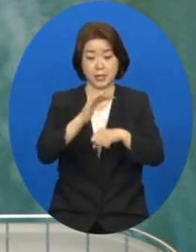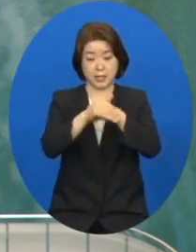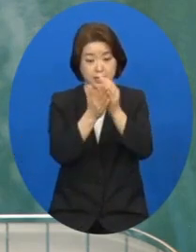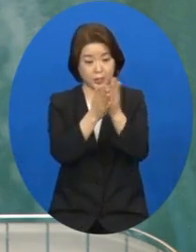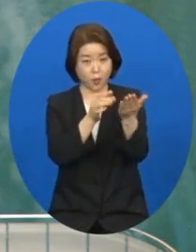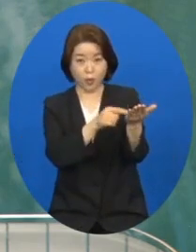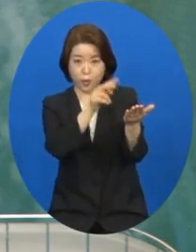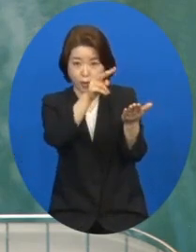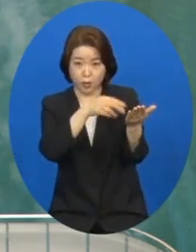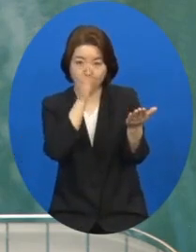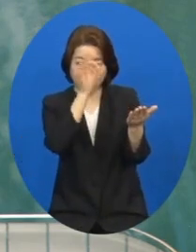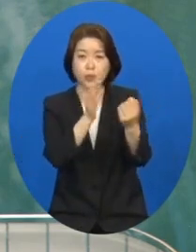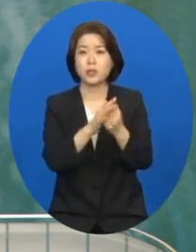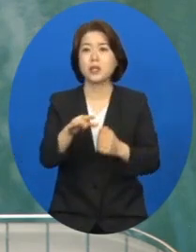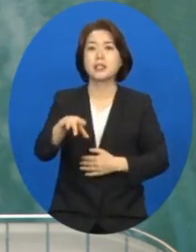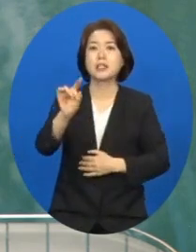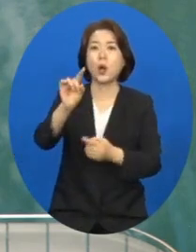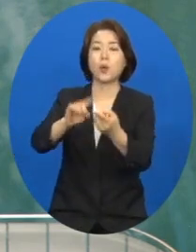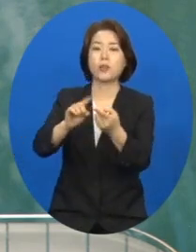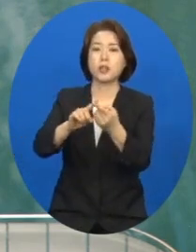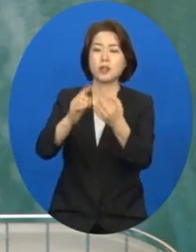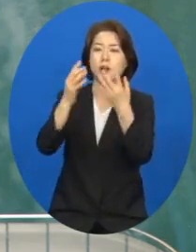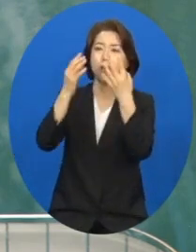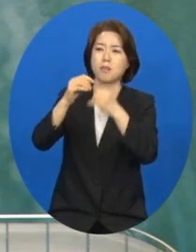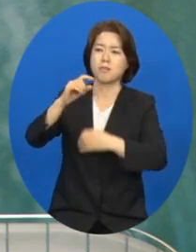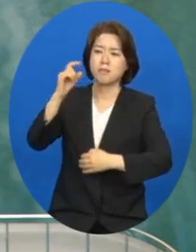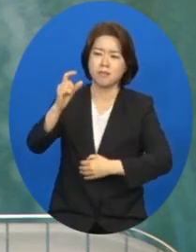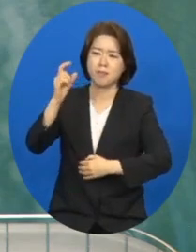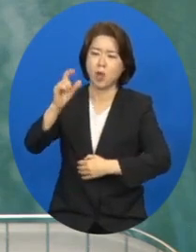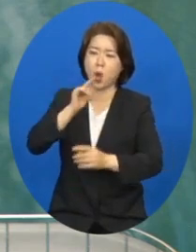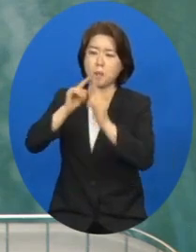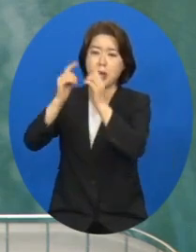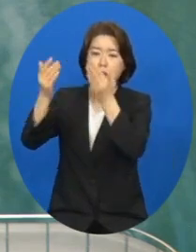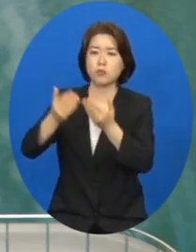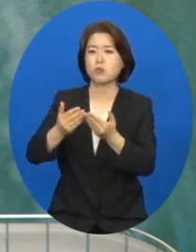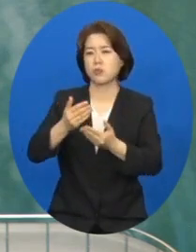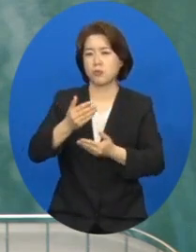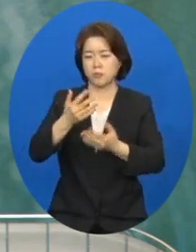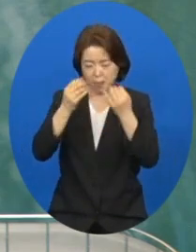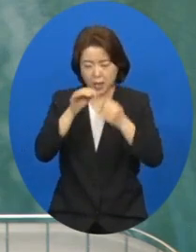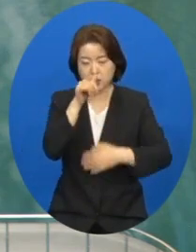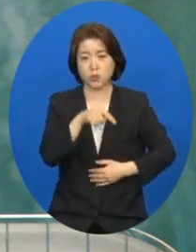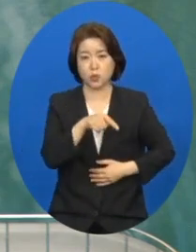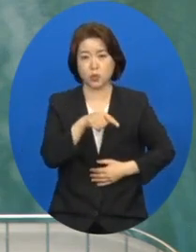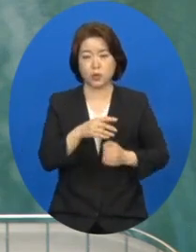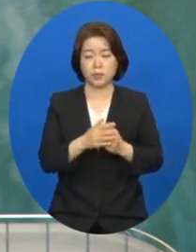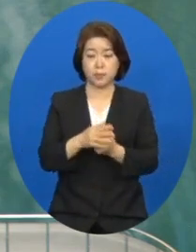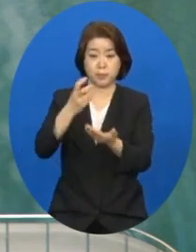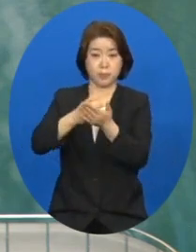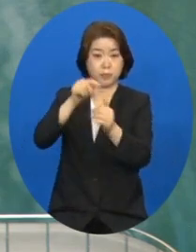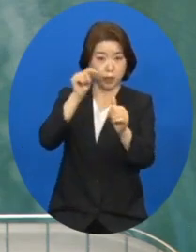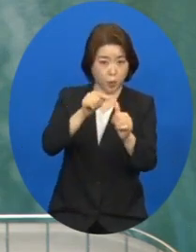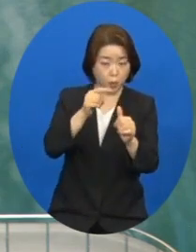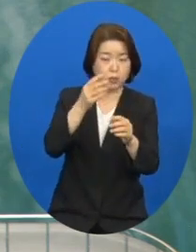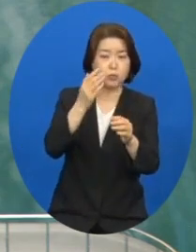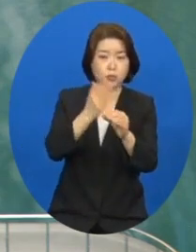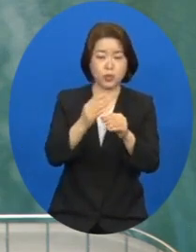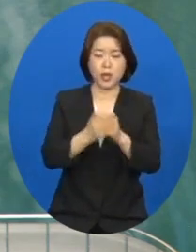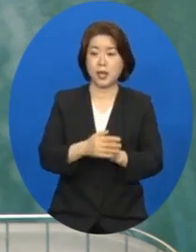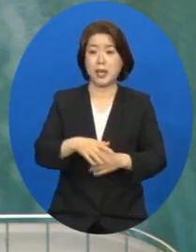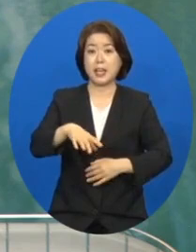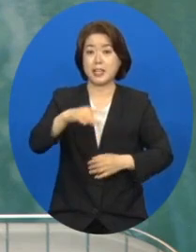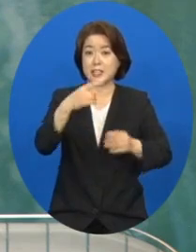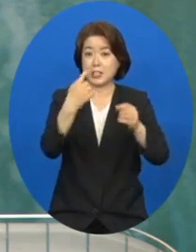읽어보니까 첫 것에 대해서 얼마나 강조하셨는지 모릅니다. 계명 중에 첫 번째